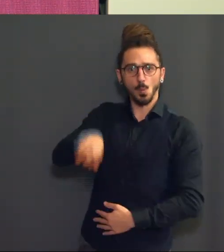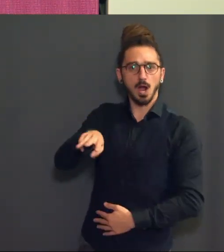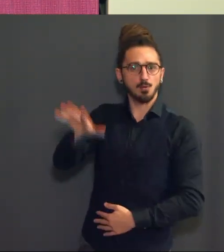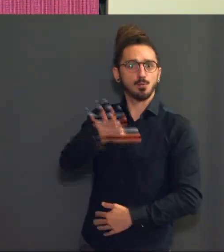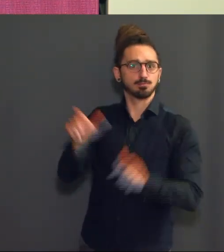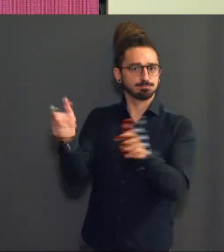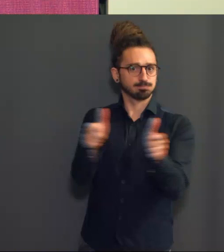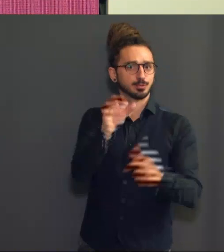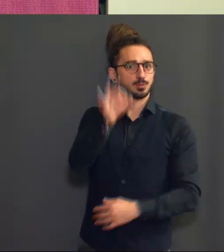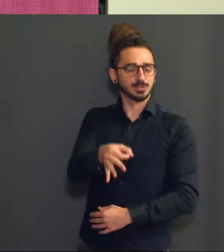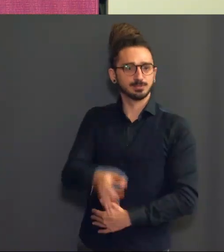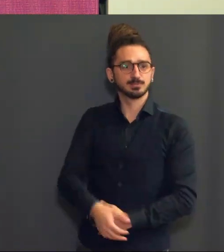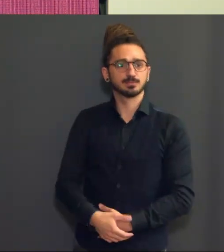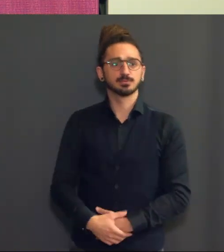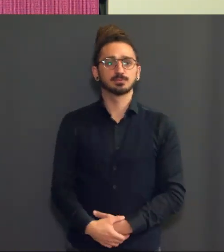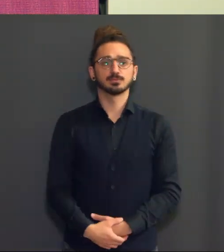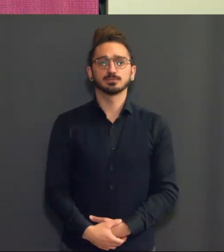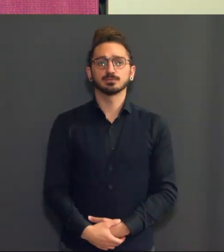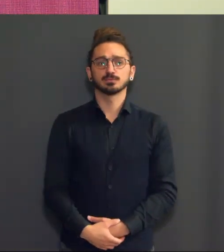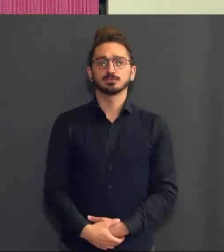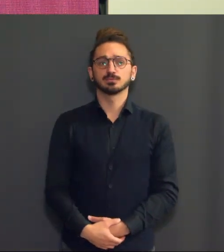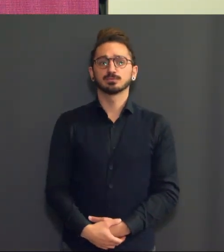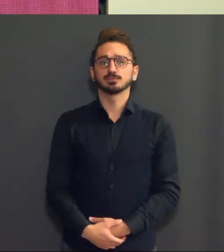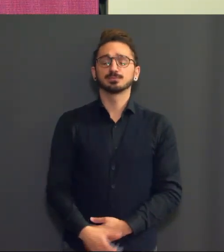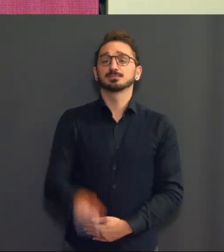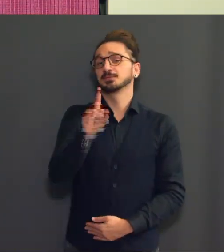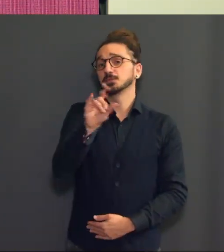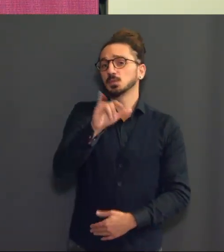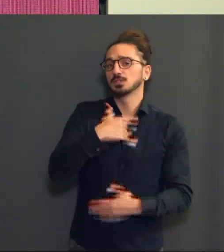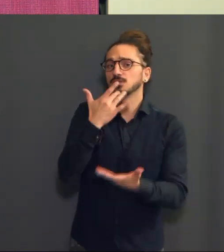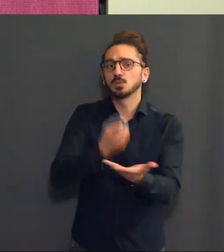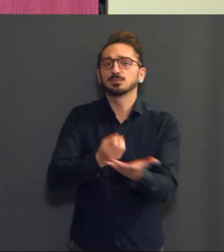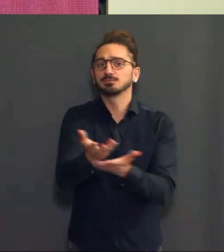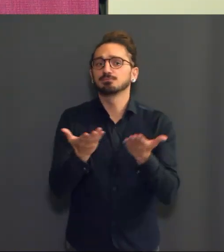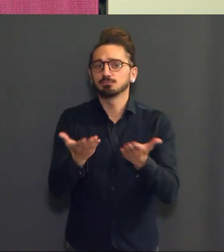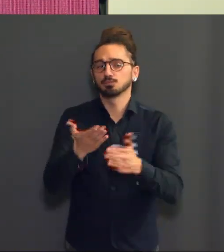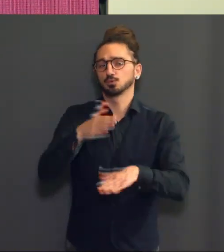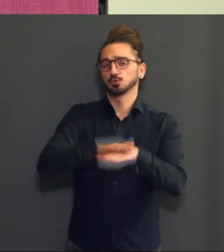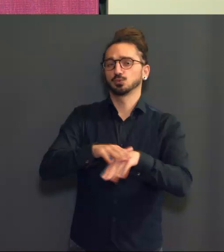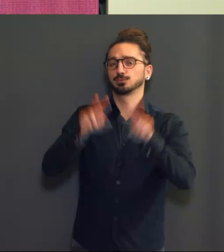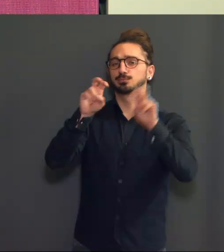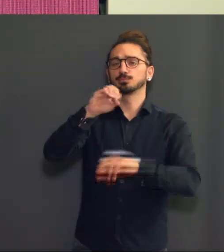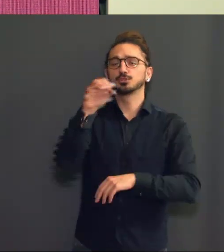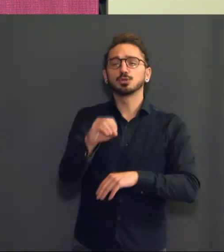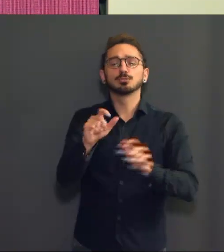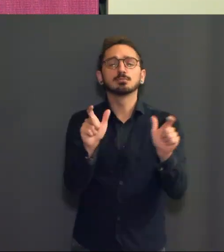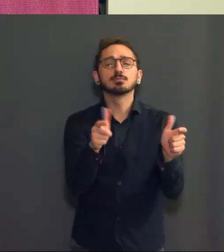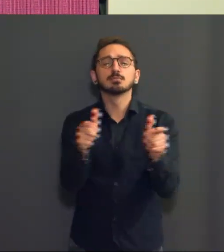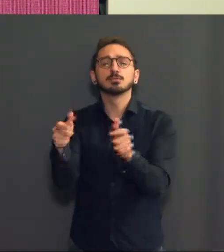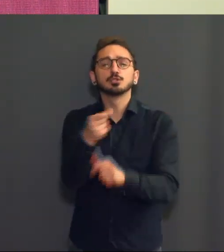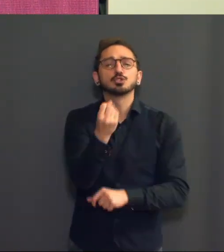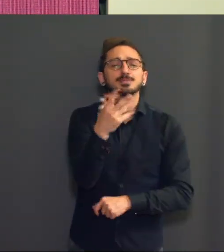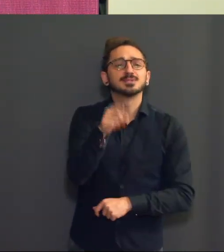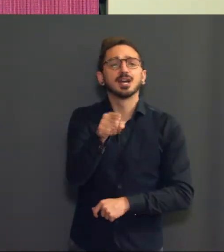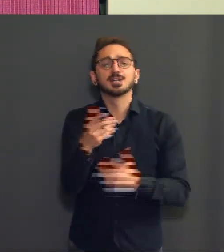ce qu'il faut savoir, c'est que effectivement, par rapport à cela signifie indubitablement que le virus